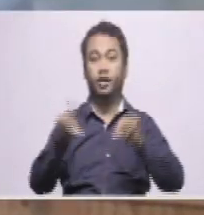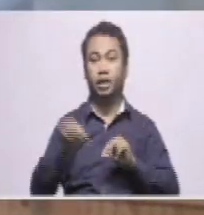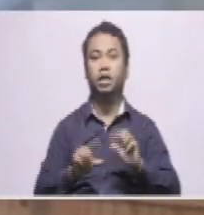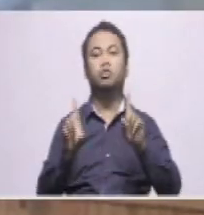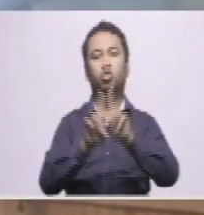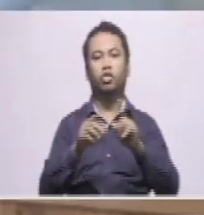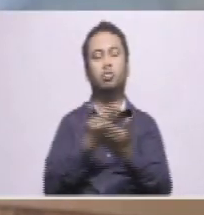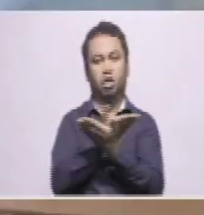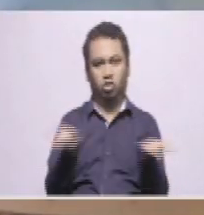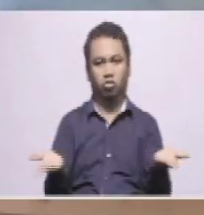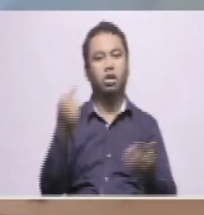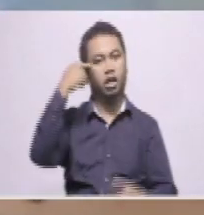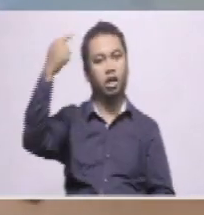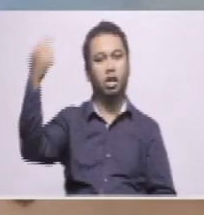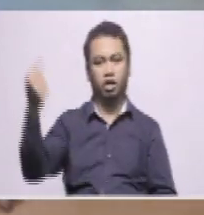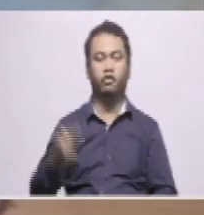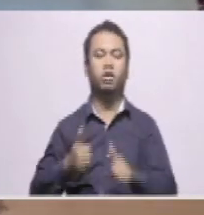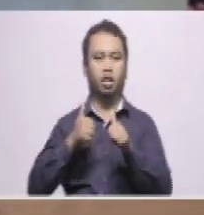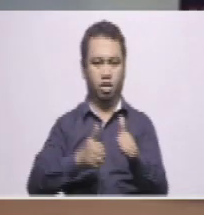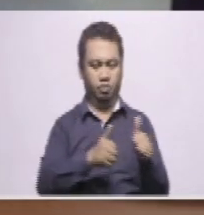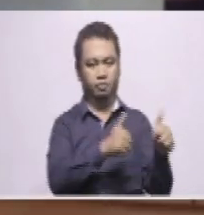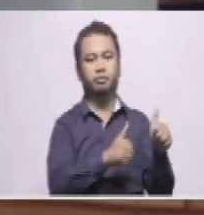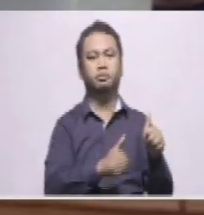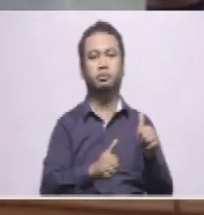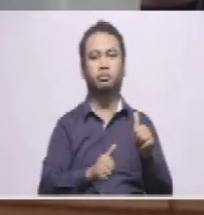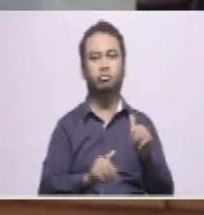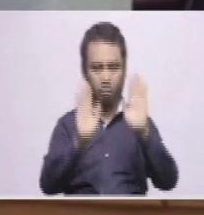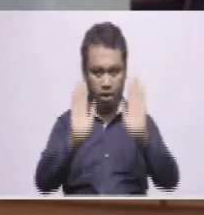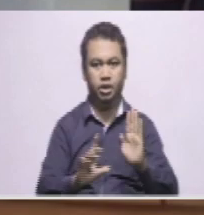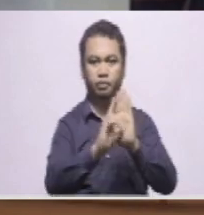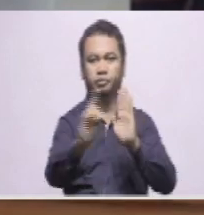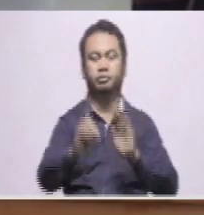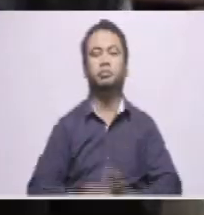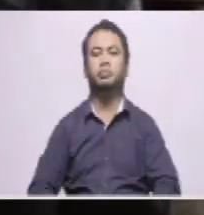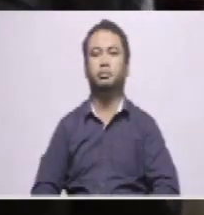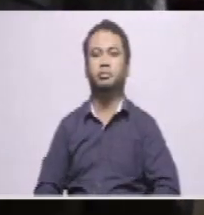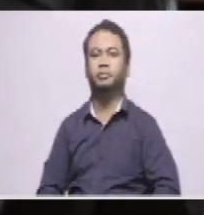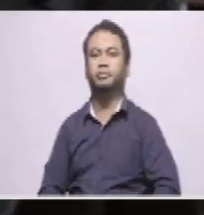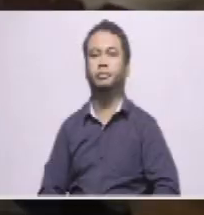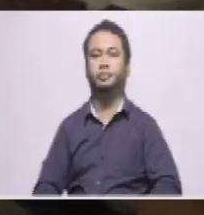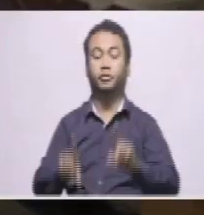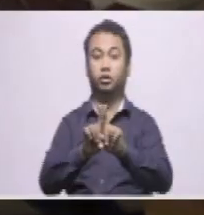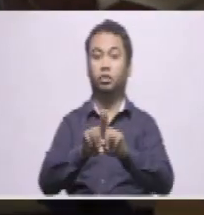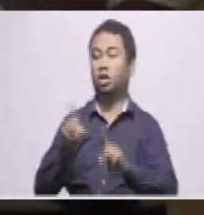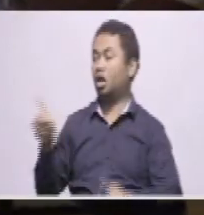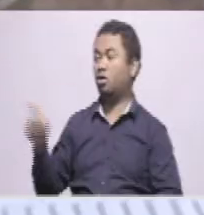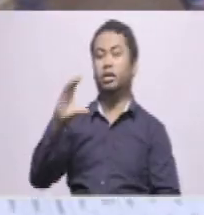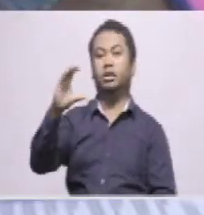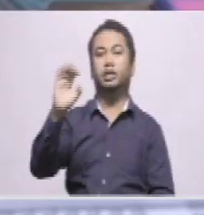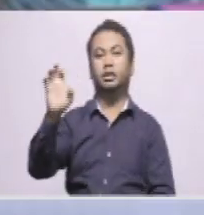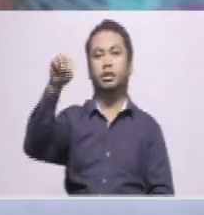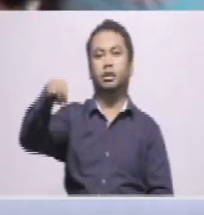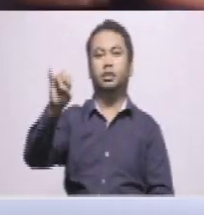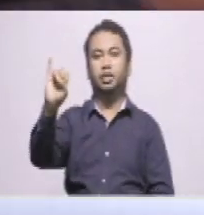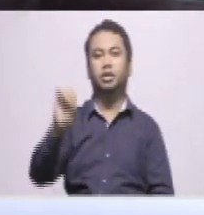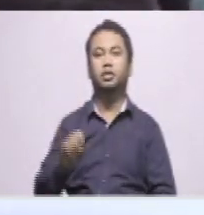fanehoan-kevitra iray malalaka ho an'izany safidy zany ankilany miezaka manaramaso ny fifidianana ao atao izao a ny onivony seni ny fahatahina